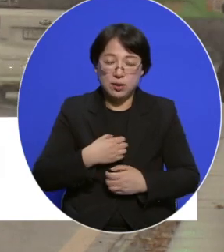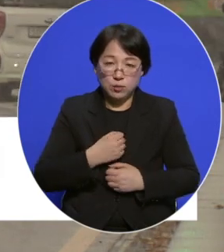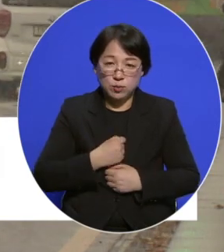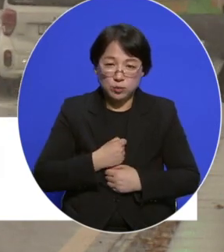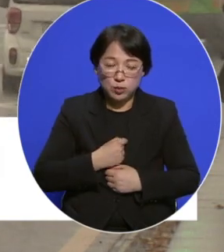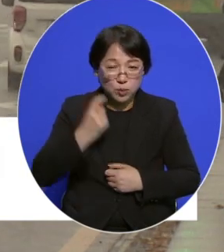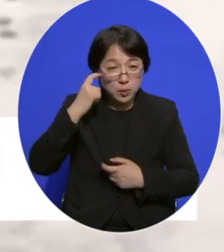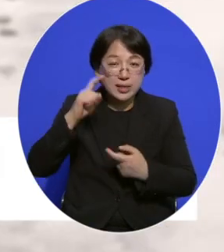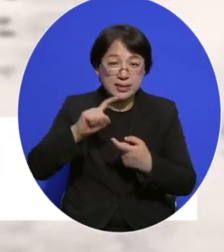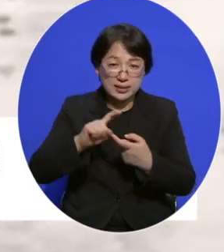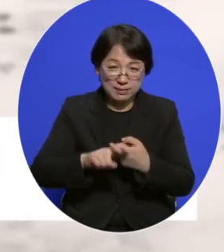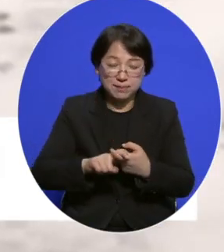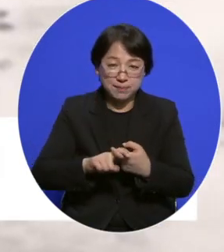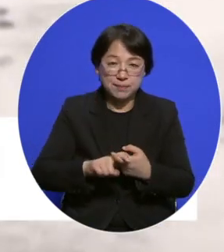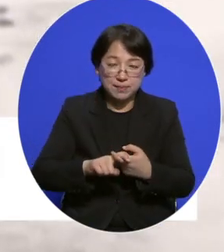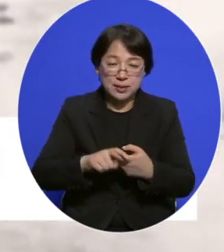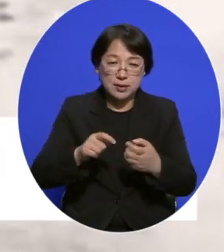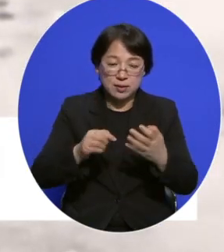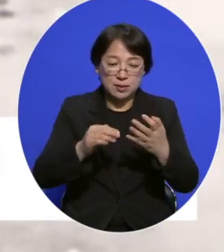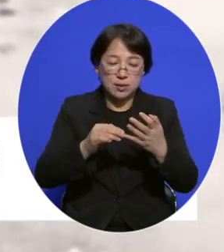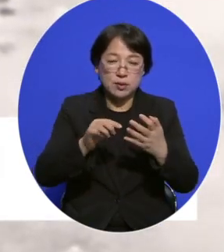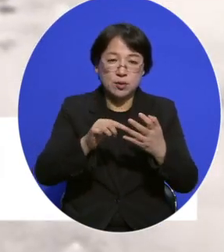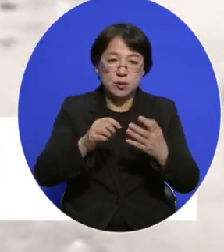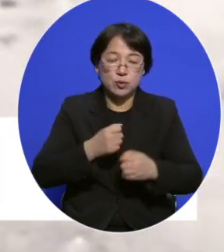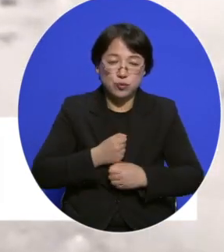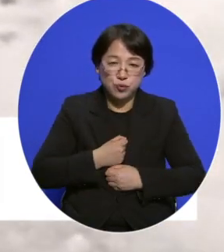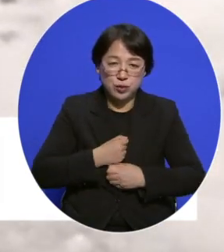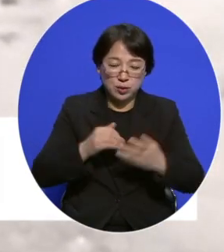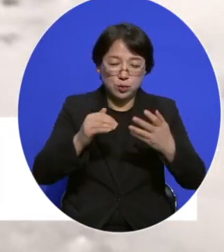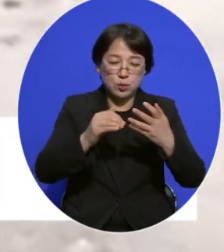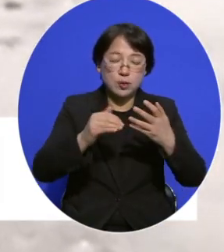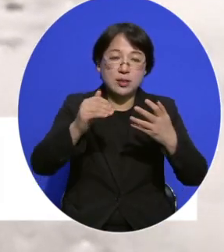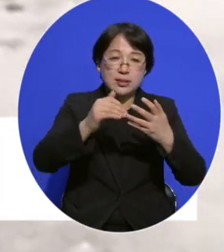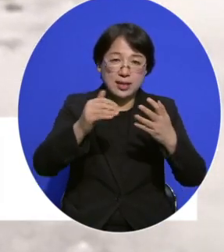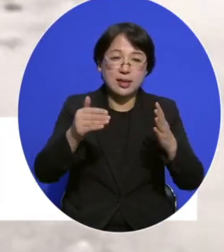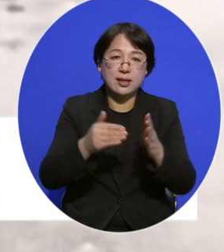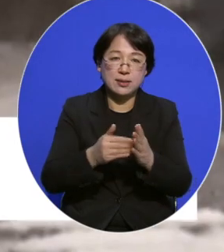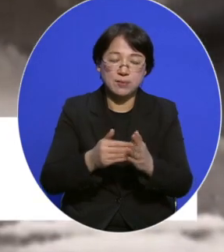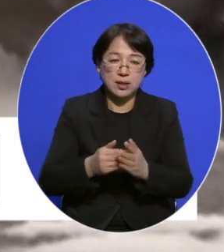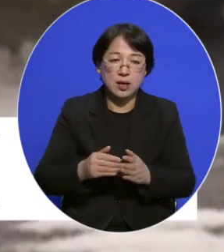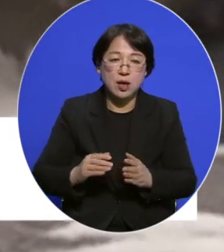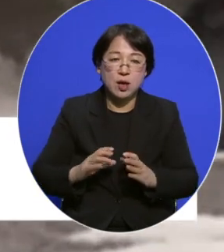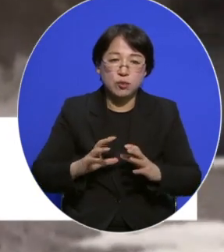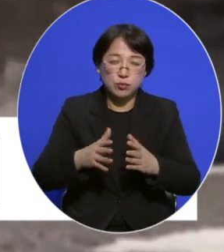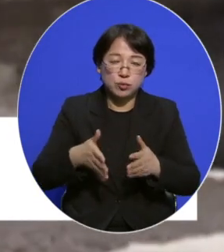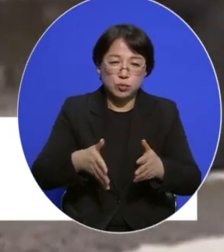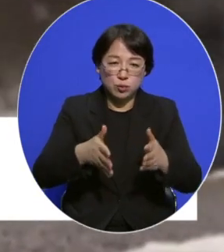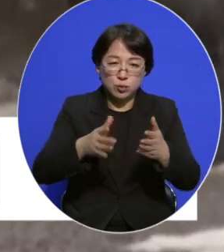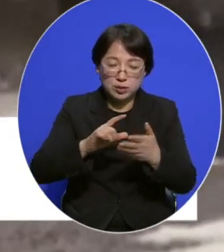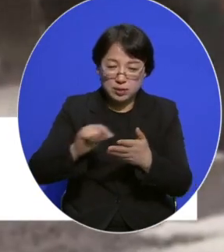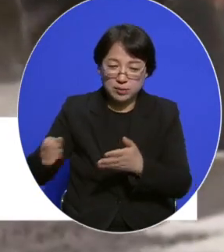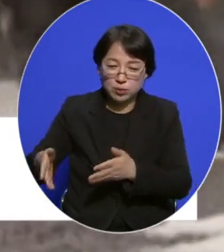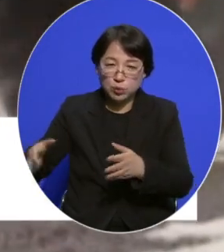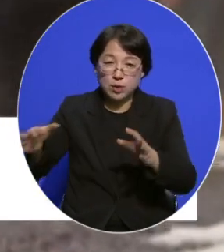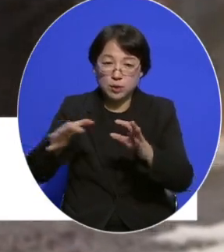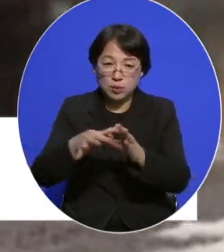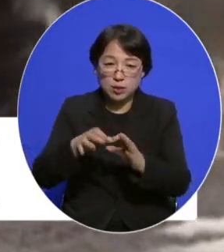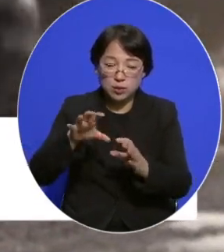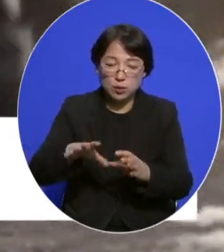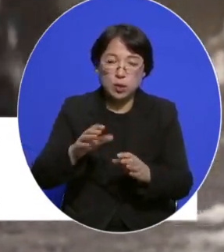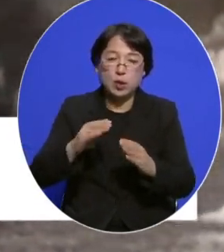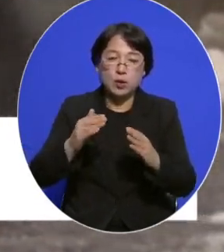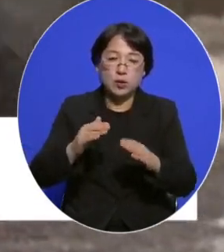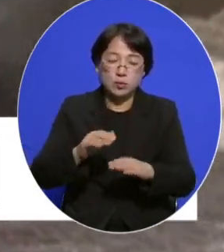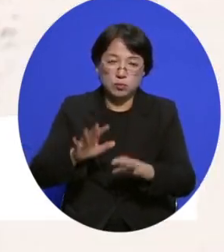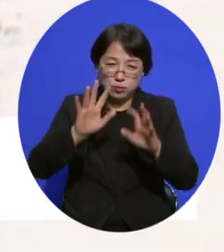주의단계로 상향했습니다. 이상민 행정안전부 장관은 국도와 고속도로에서 지방도로 연결되는 부근 등 눈이 잘 쌓이는 곳은